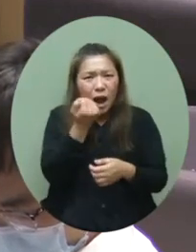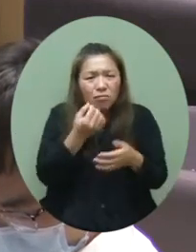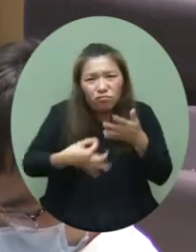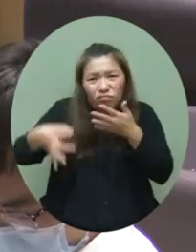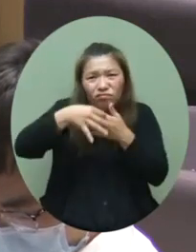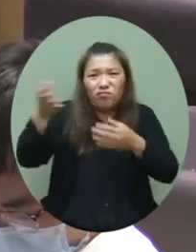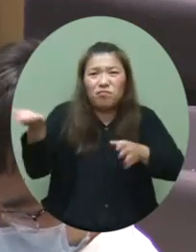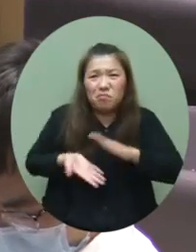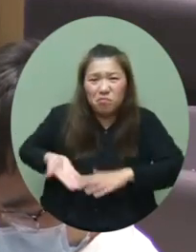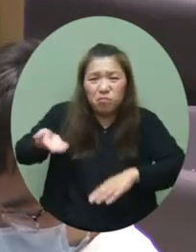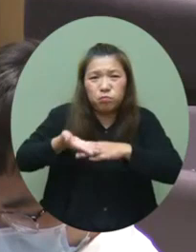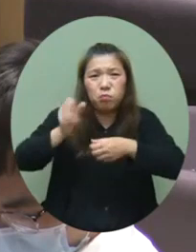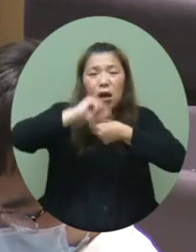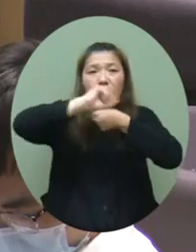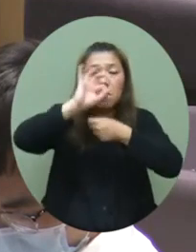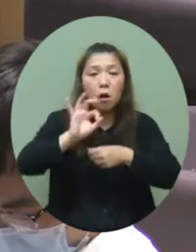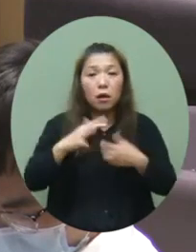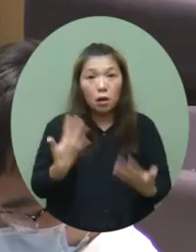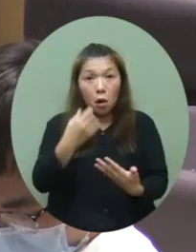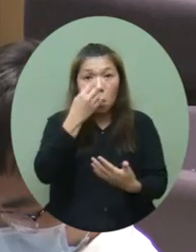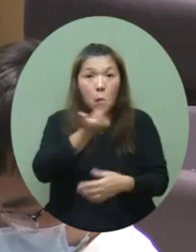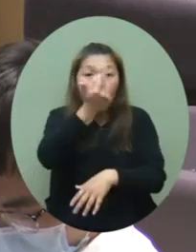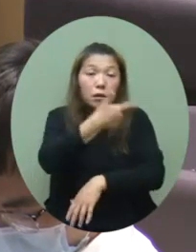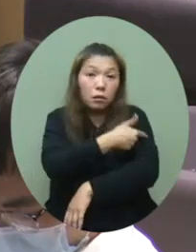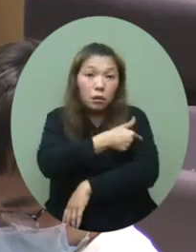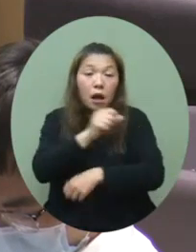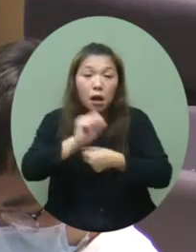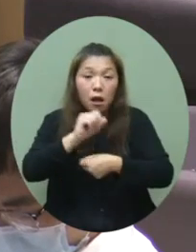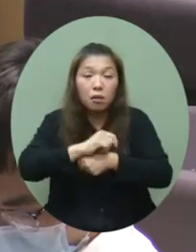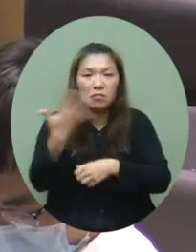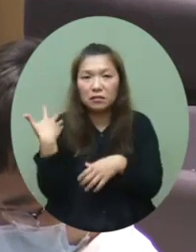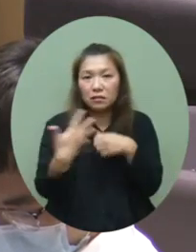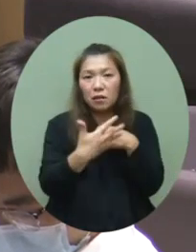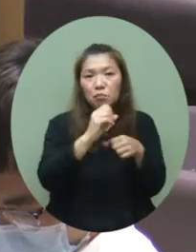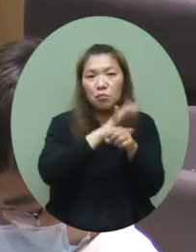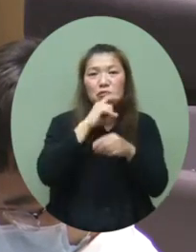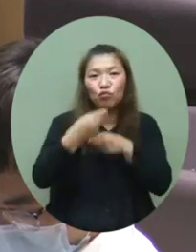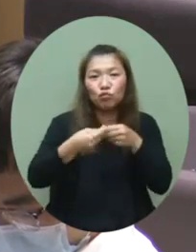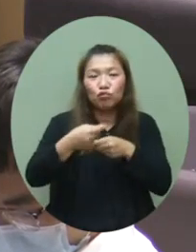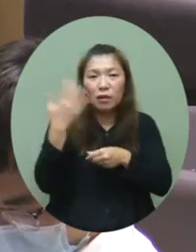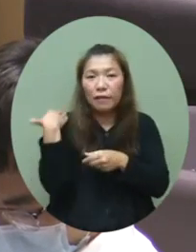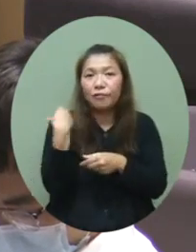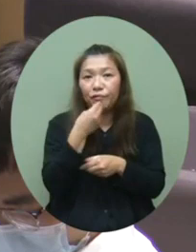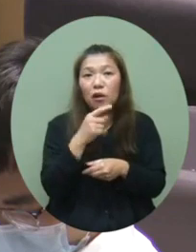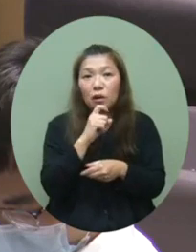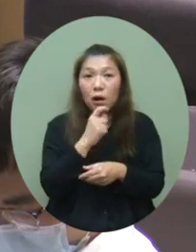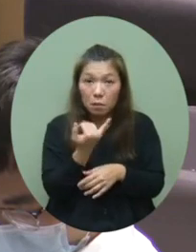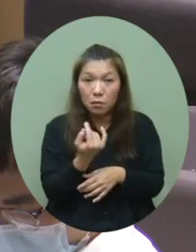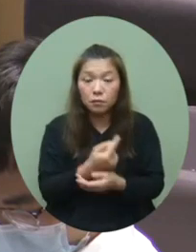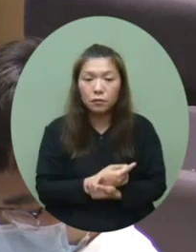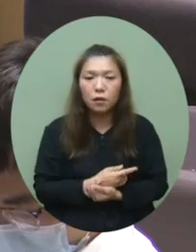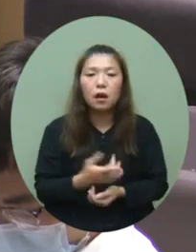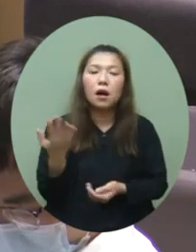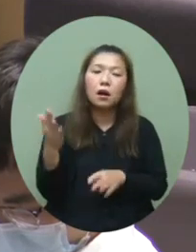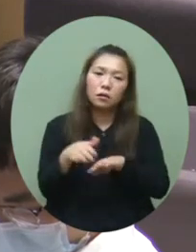因係啲乜嘢咧？係即係咪同香港人好多人已經打針啊，或者之前第五波有一個好廣泛嘅傳播有關咧？第二想問一問，頭先張